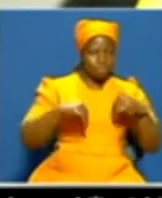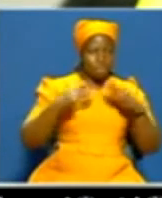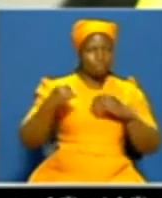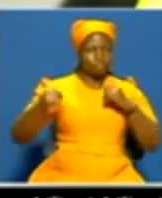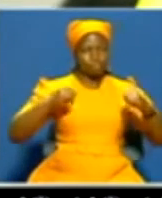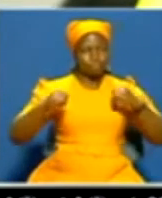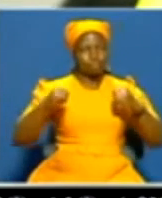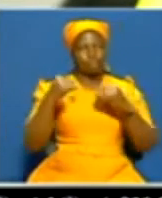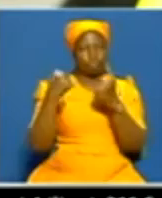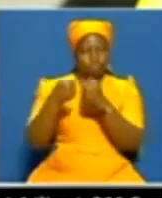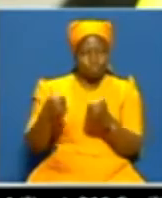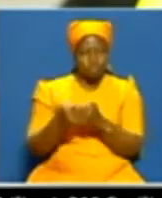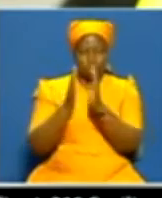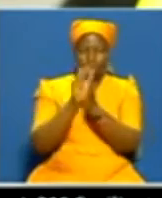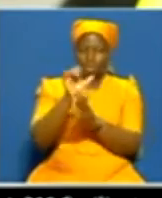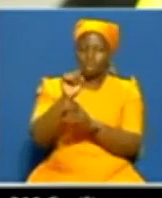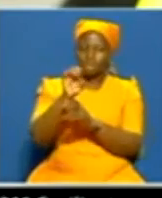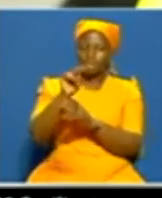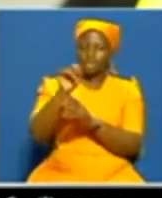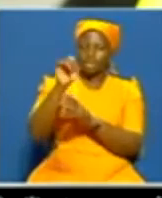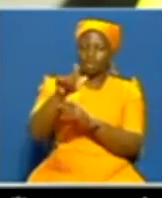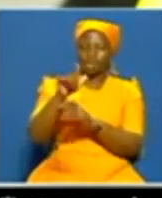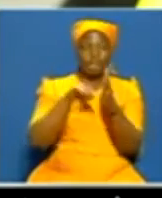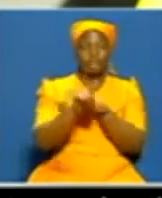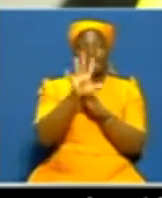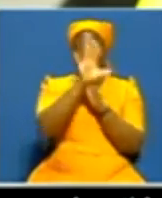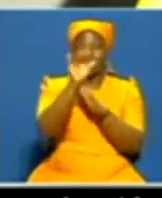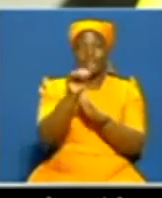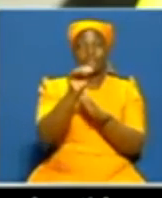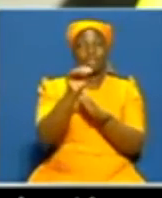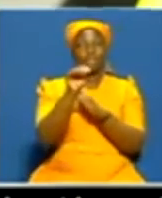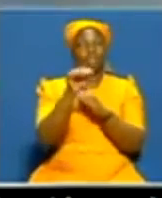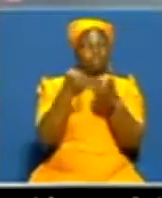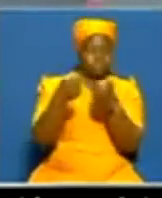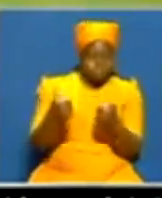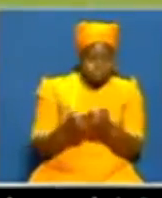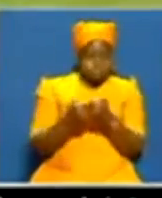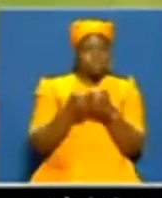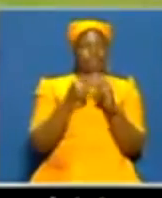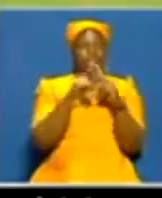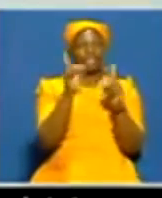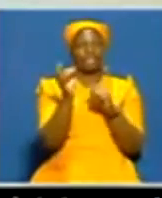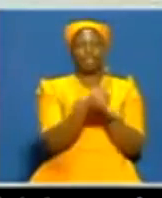za raundi ya pili ya kufuzu kwa michuano ya Bara Afrika kuanzia Julai 3 hadi 10.